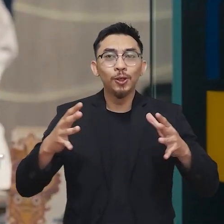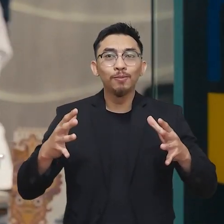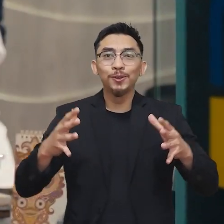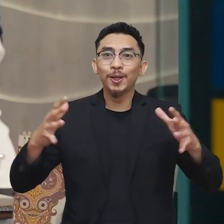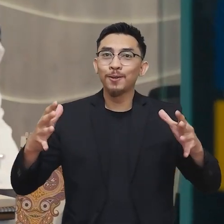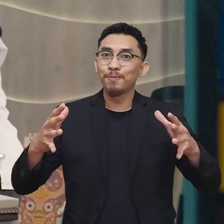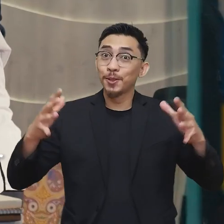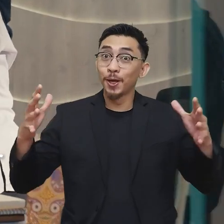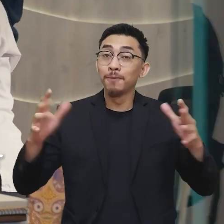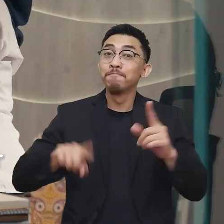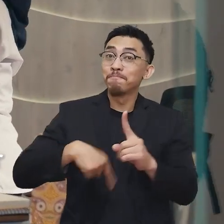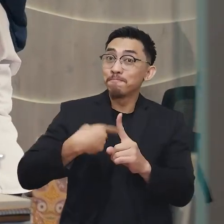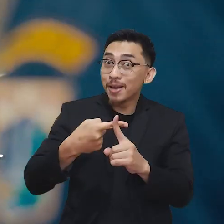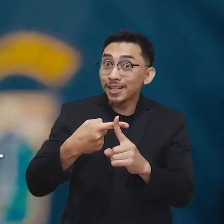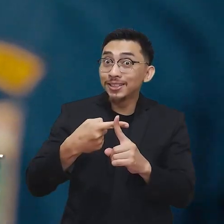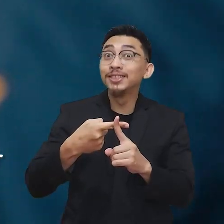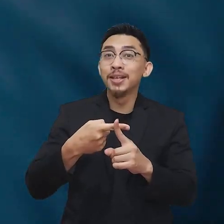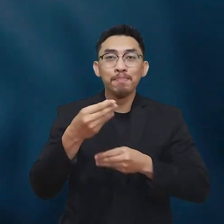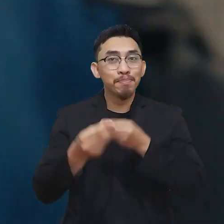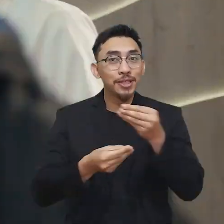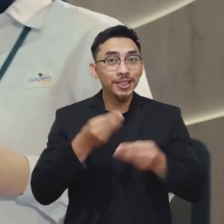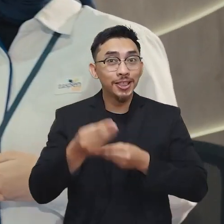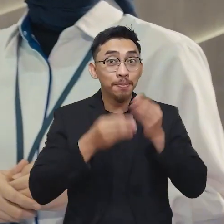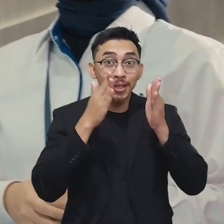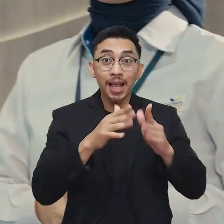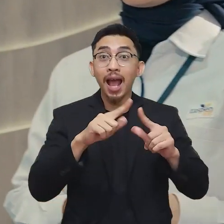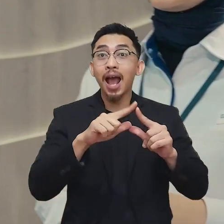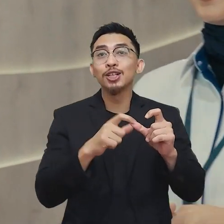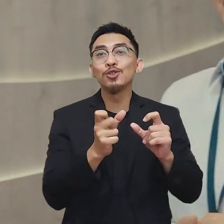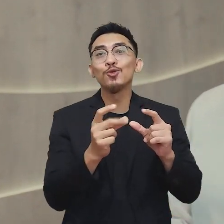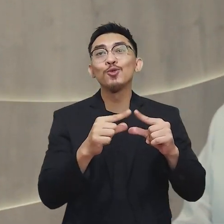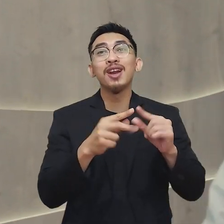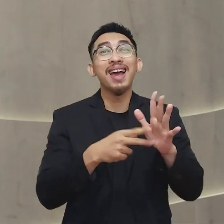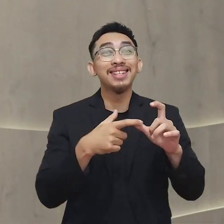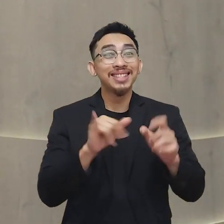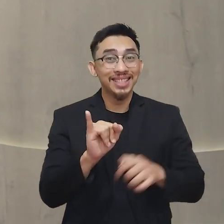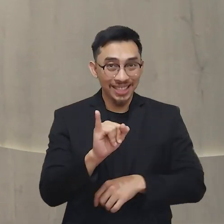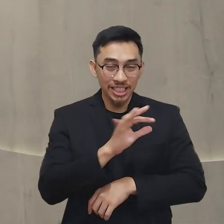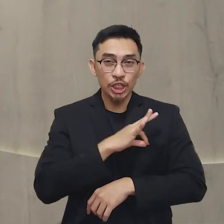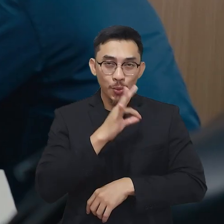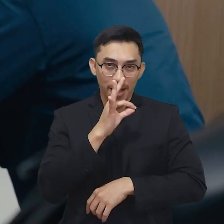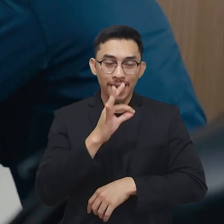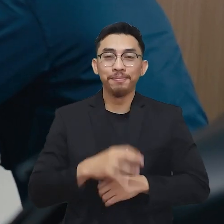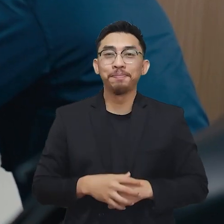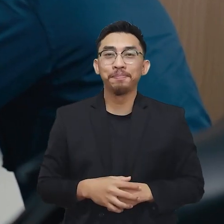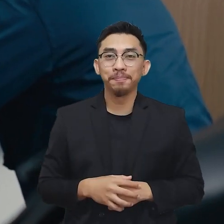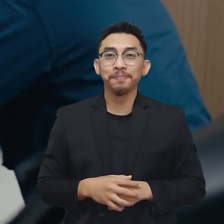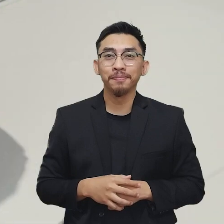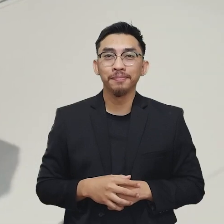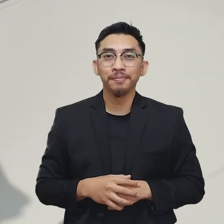Kami juga bertumbuh semakin besar dengan menambah bisnis di bidang asuransi jiwa,